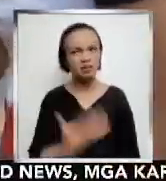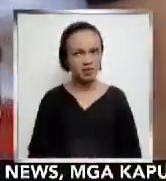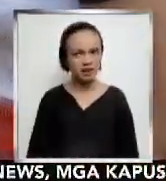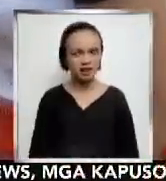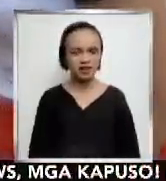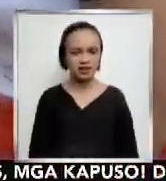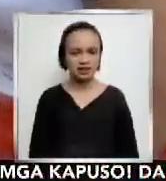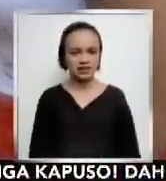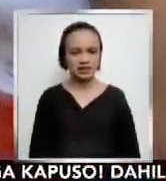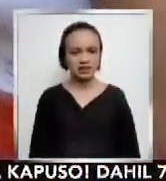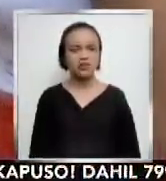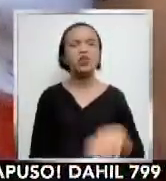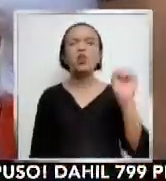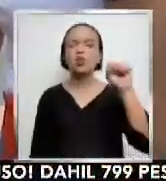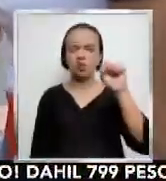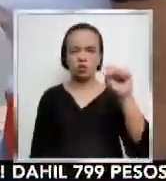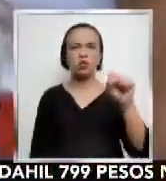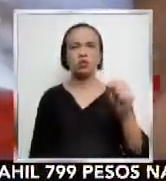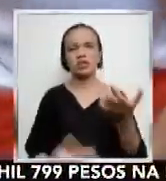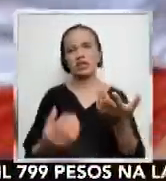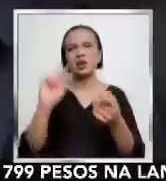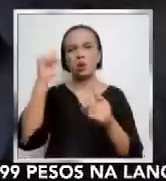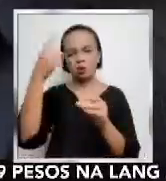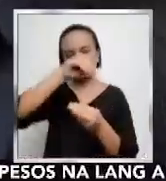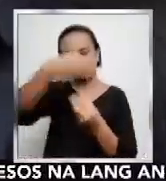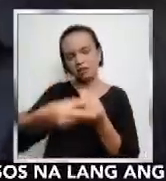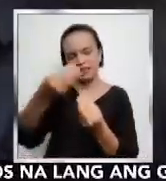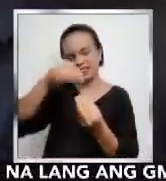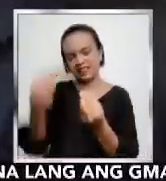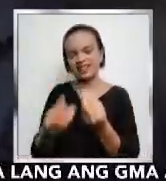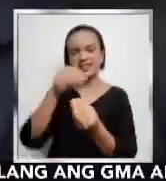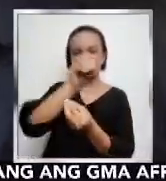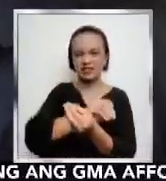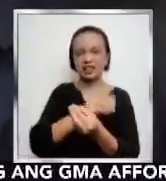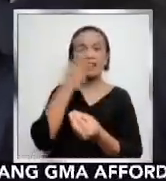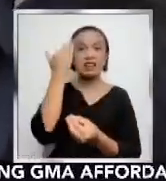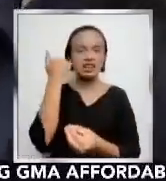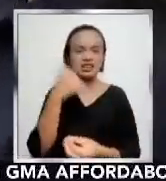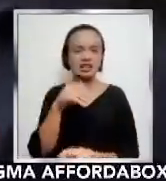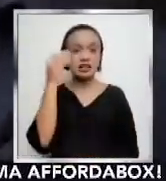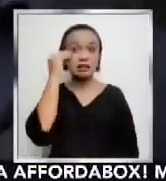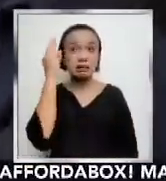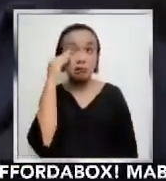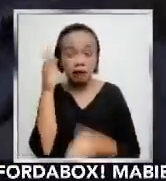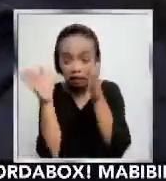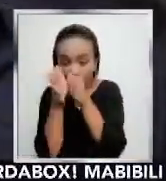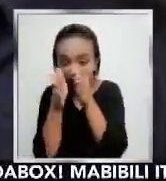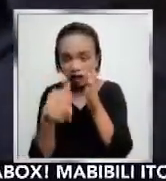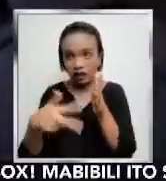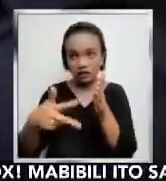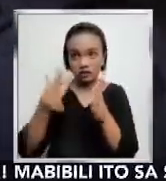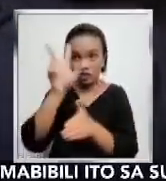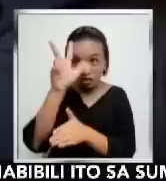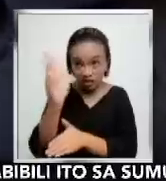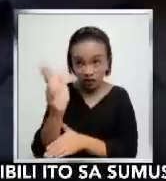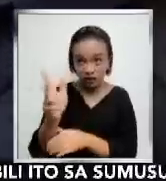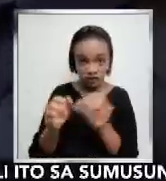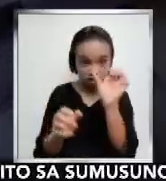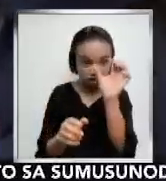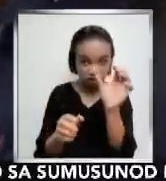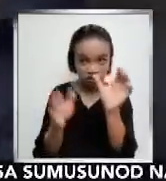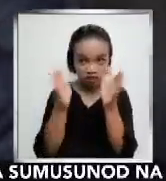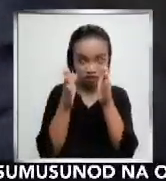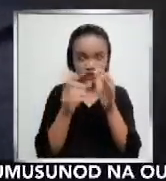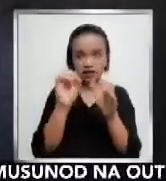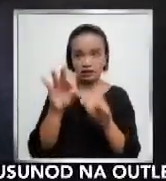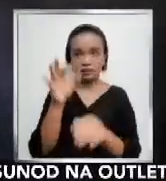mga bilog na prutas? Oo, mga saging-saging lang muna. Kasi sa sibuyas pa lang na maliit, 30 pesos, ganito kalaki. Lalo pag